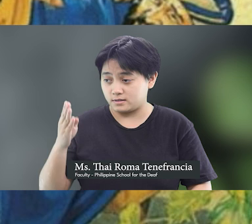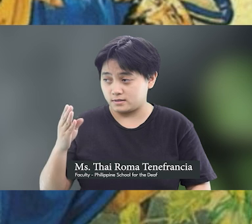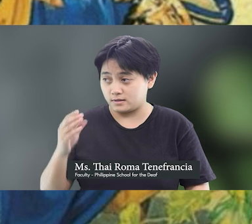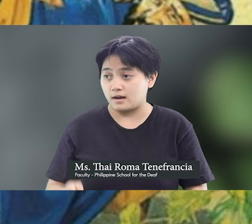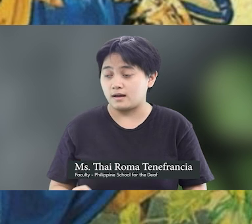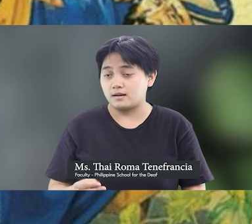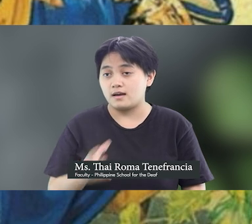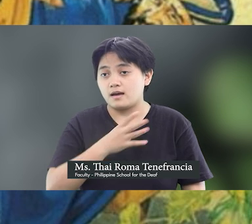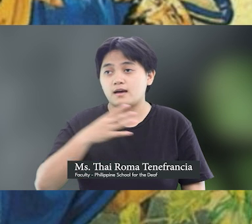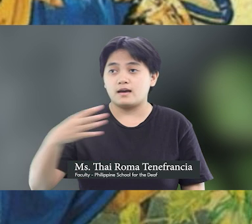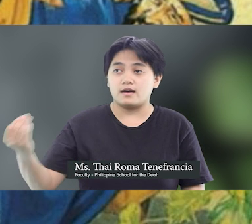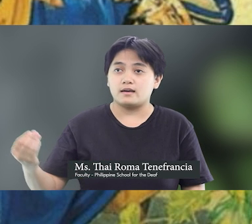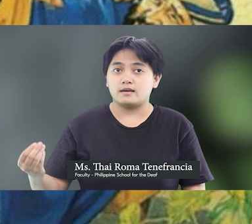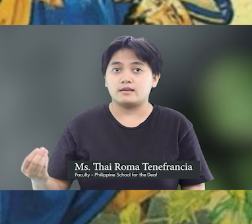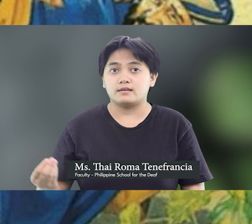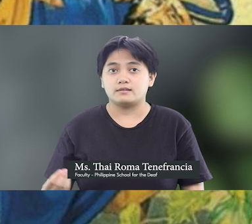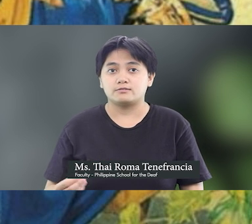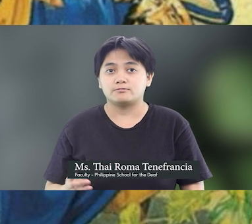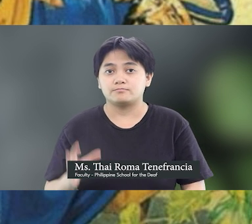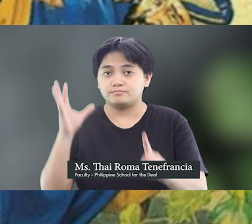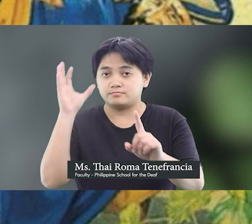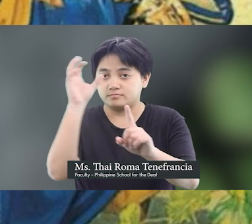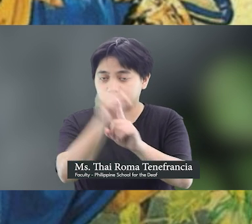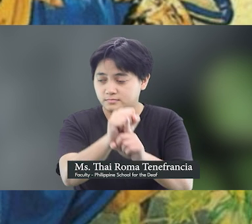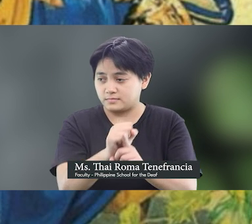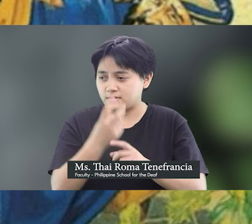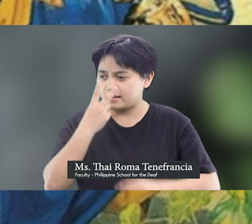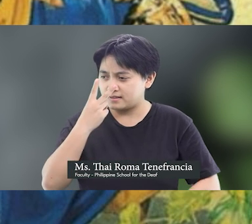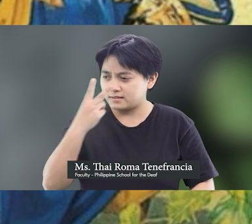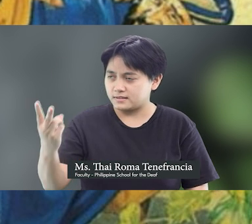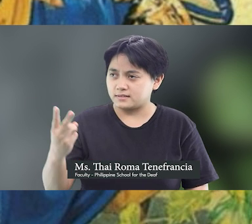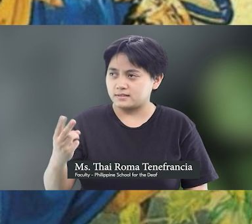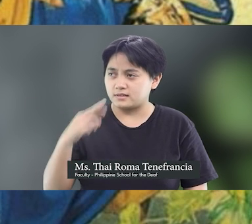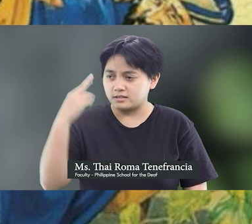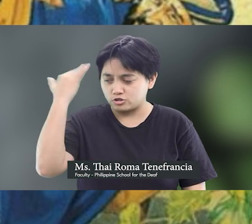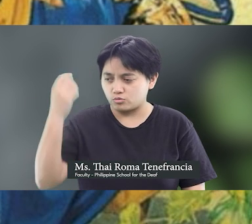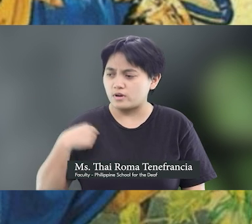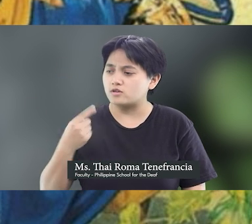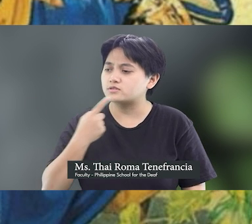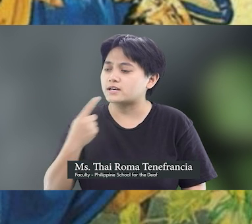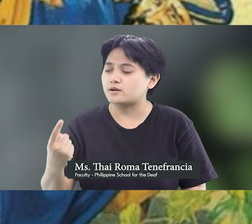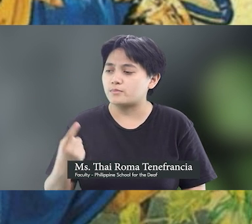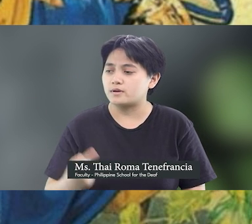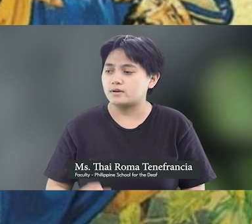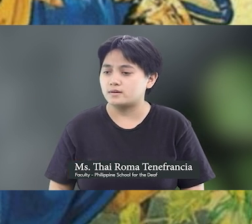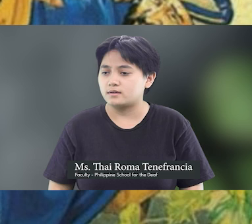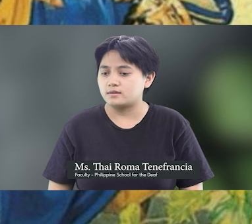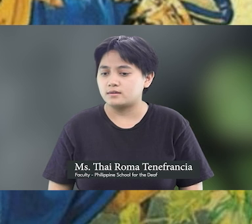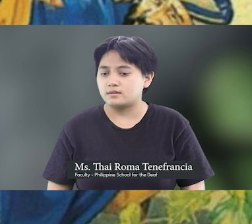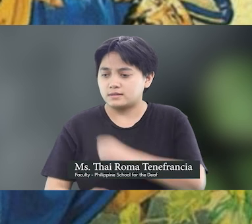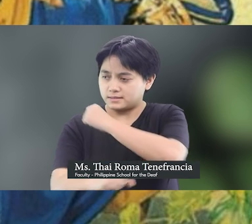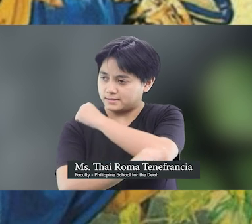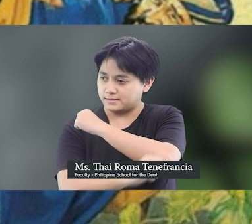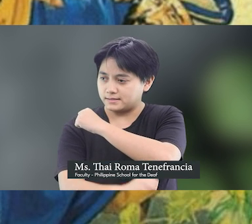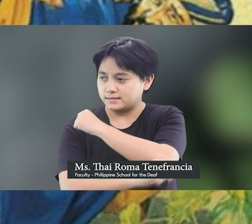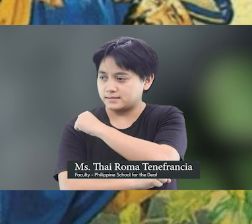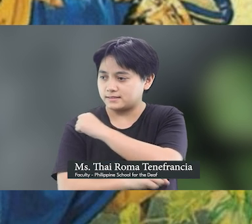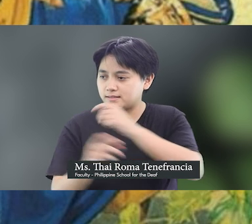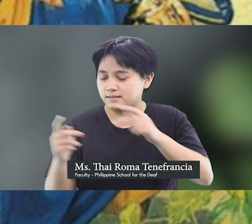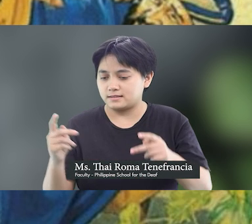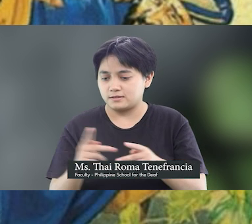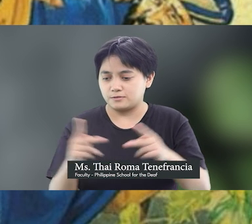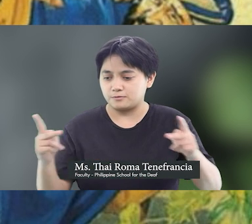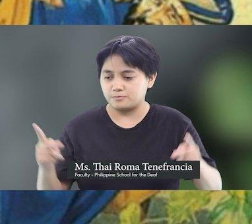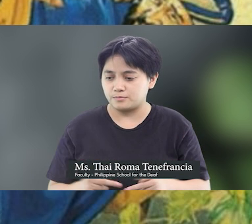at kahanga-hanga ang ating nakita. Kaya sinasabi ko sa inyo, aagawin sa inyo ang kaharian